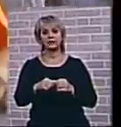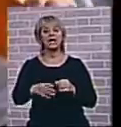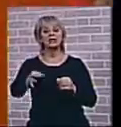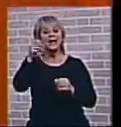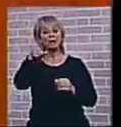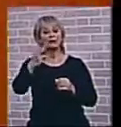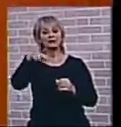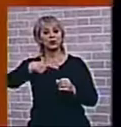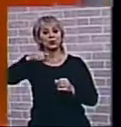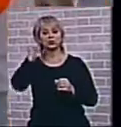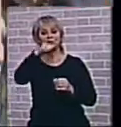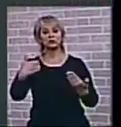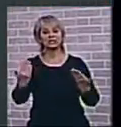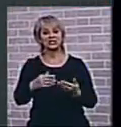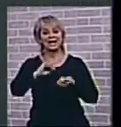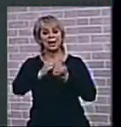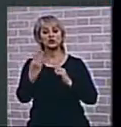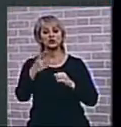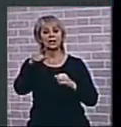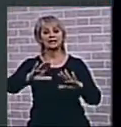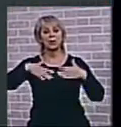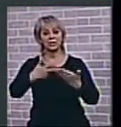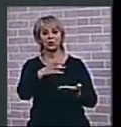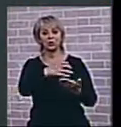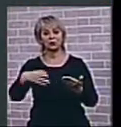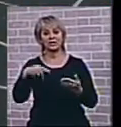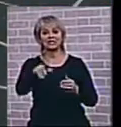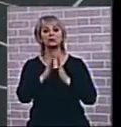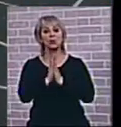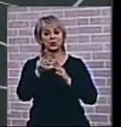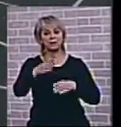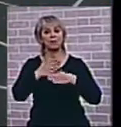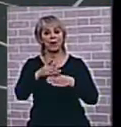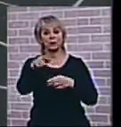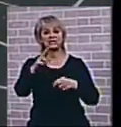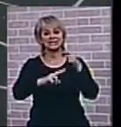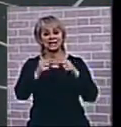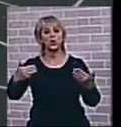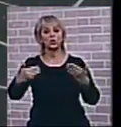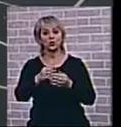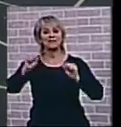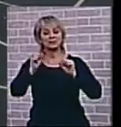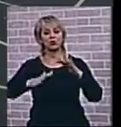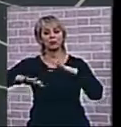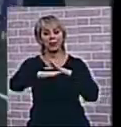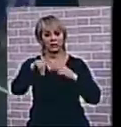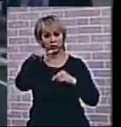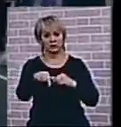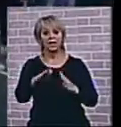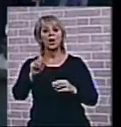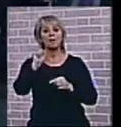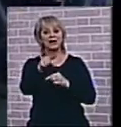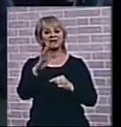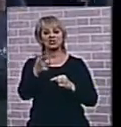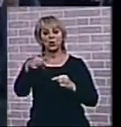Напомню, в декабре прошлого года жители Каменск-Шахтинска обратились к губернатору с просьбой помочь в строительстве новой спортплощадки. По